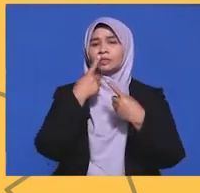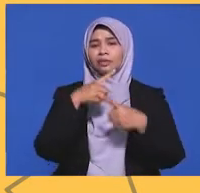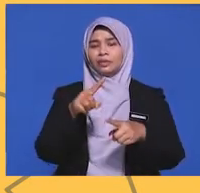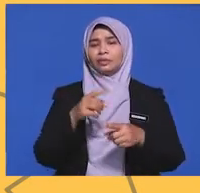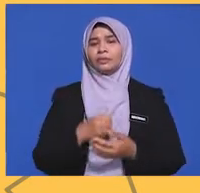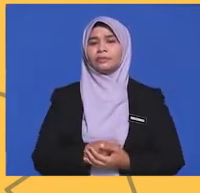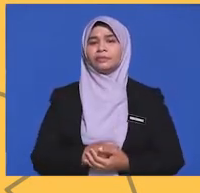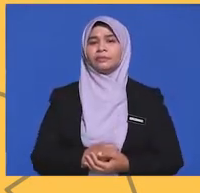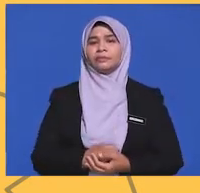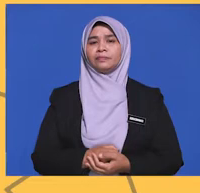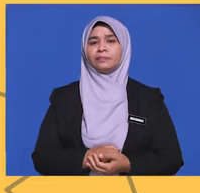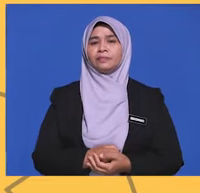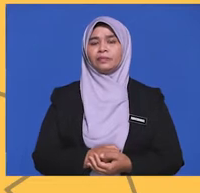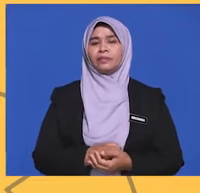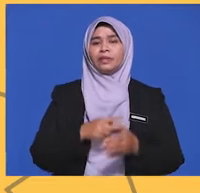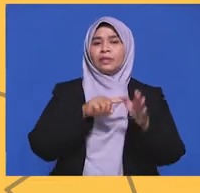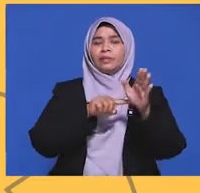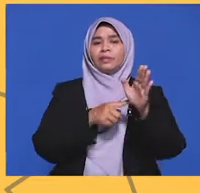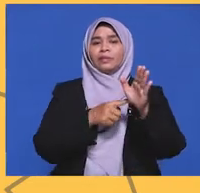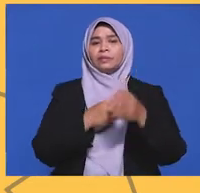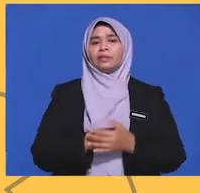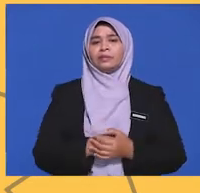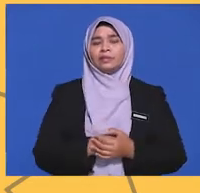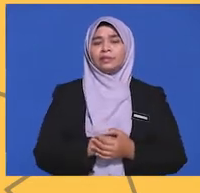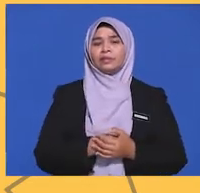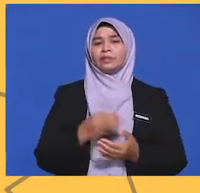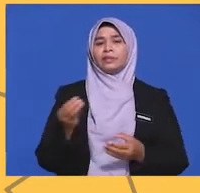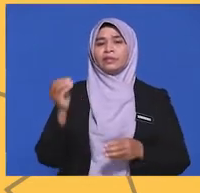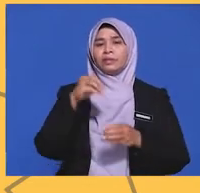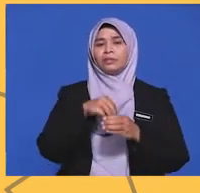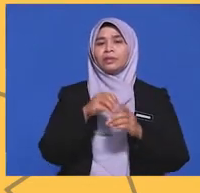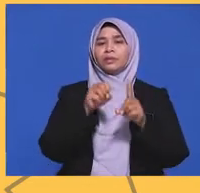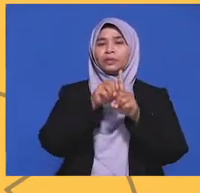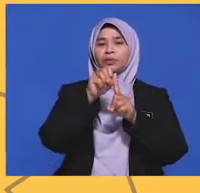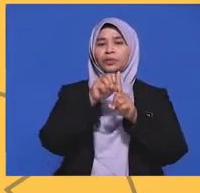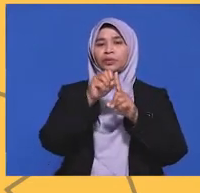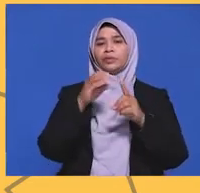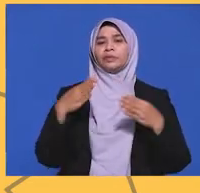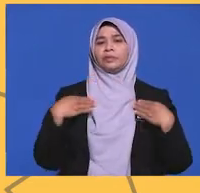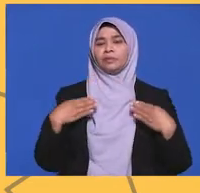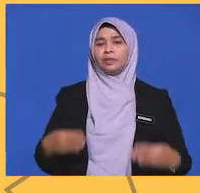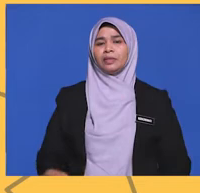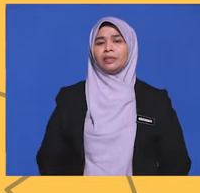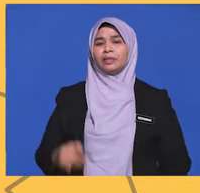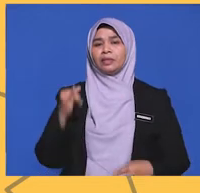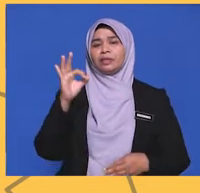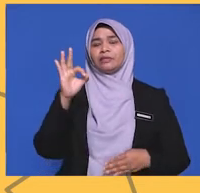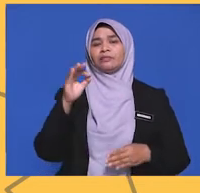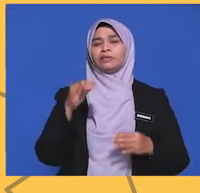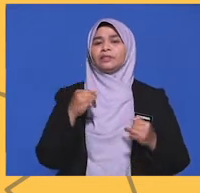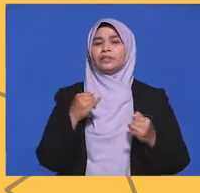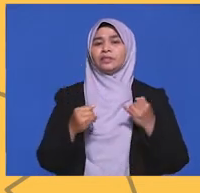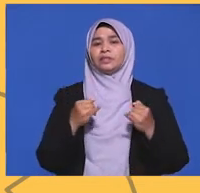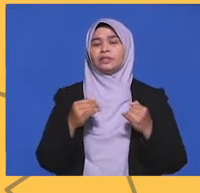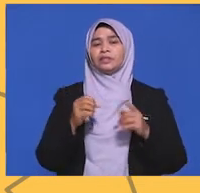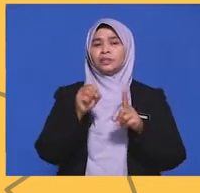sudokod. Mula, input suhu badan jika